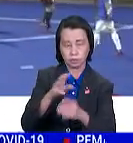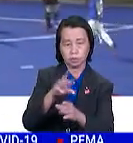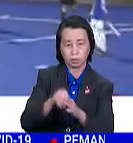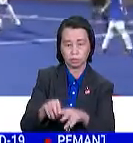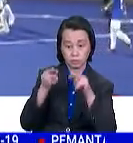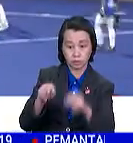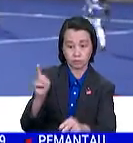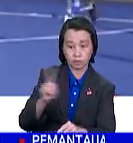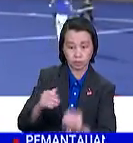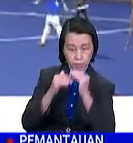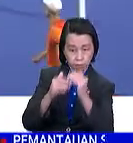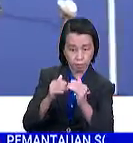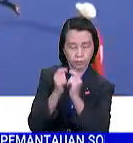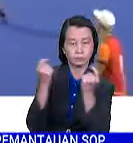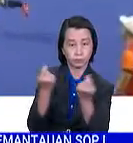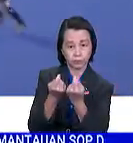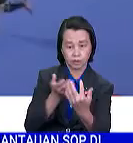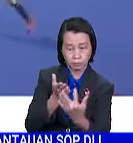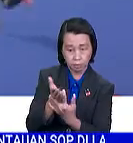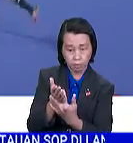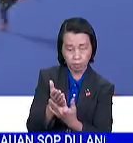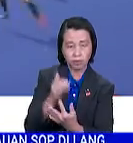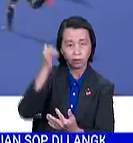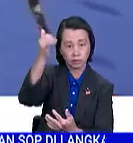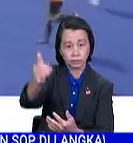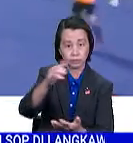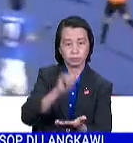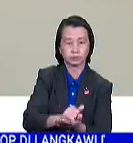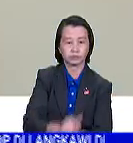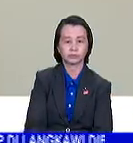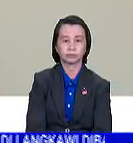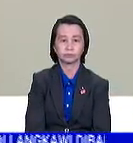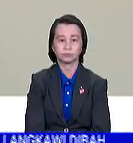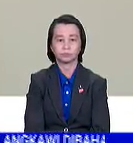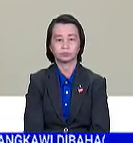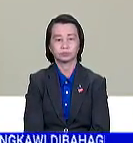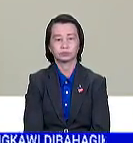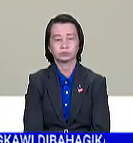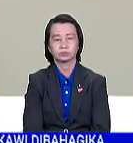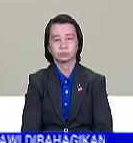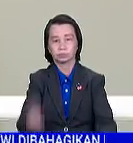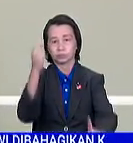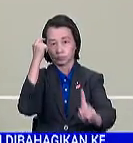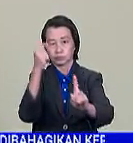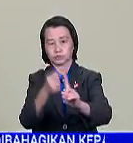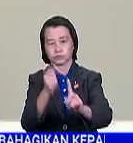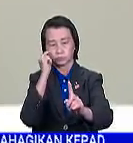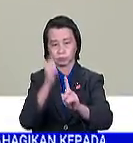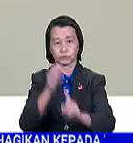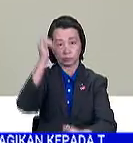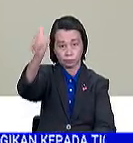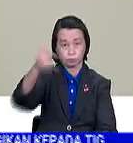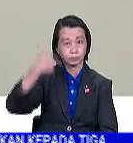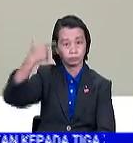termasuk melihat di mana tahap pasukannya itu melalui siri jelajah tersebut. Tujuan tour ni adalah